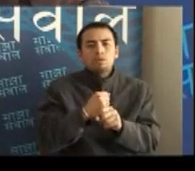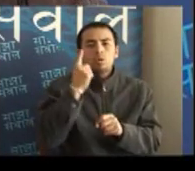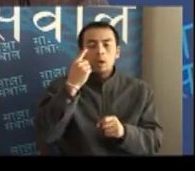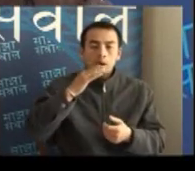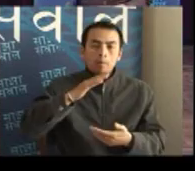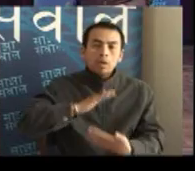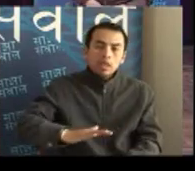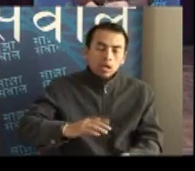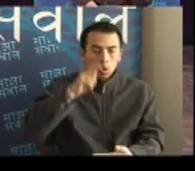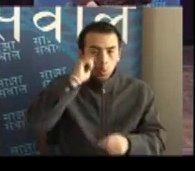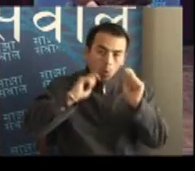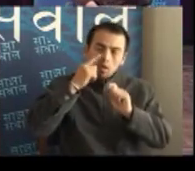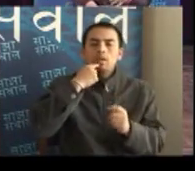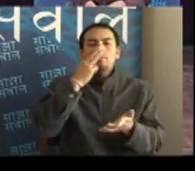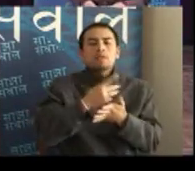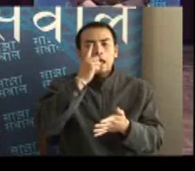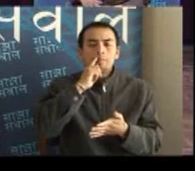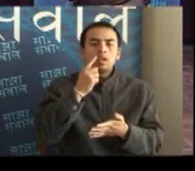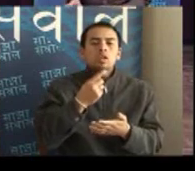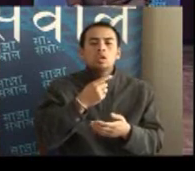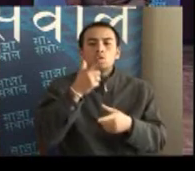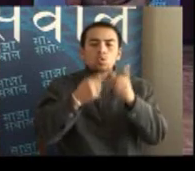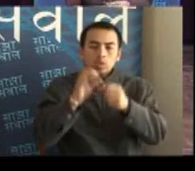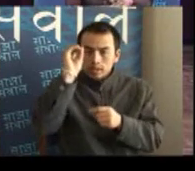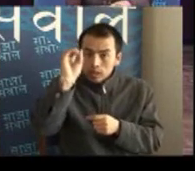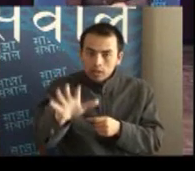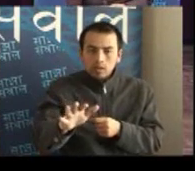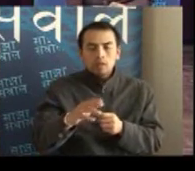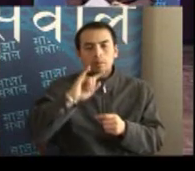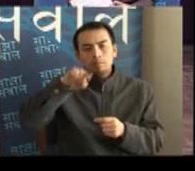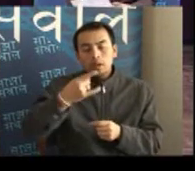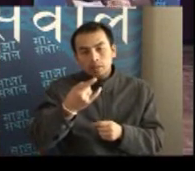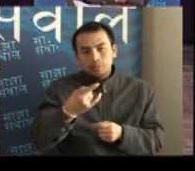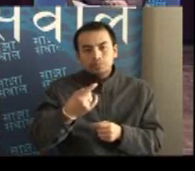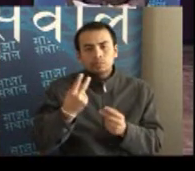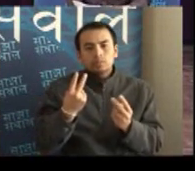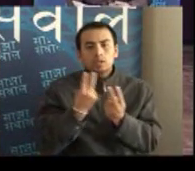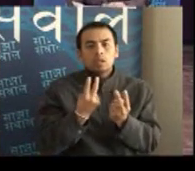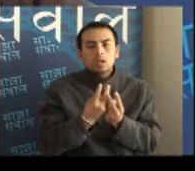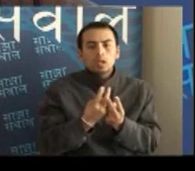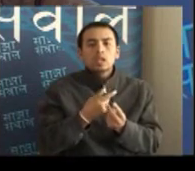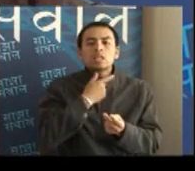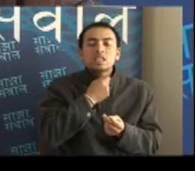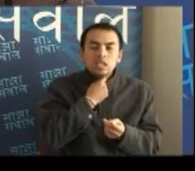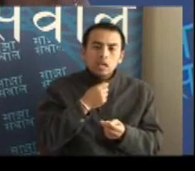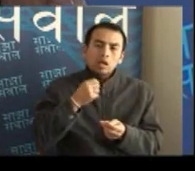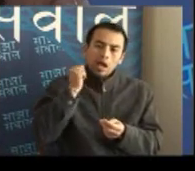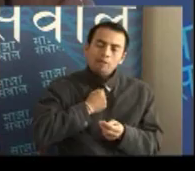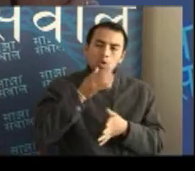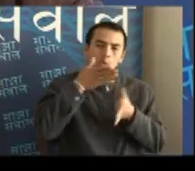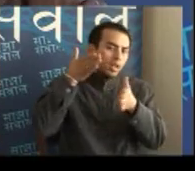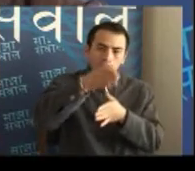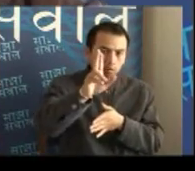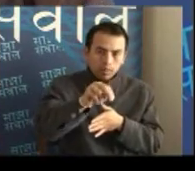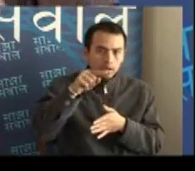बच्चा रोयो भने मात्रै उसको आमाले दुध खुवाउने जाने र फेरि कस्तो हुनुहुन्छ भने जसलाई तिर्खा लाग्छ उसले मात्रै खोला धाउनु